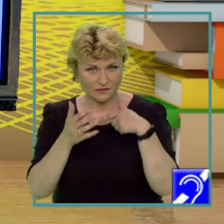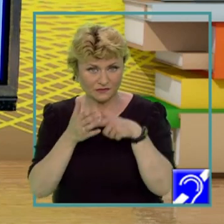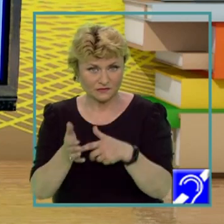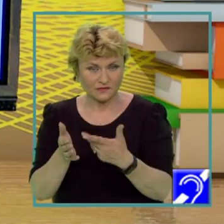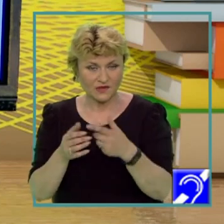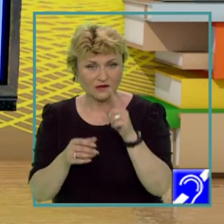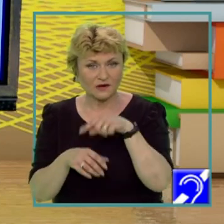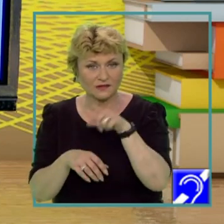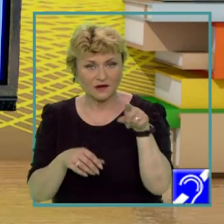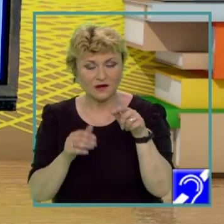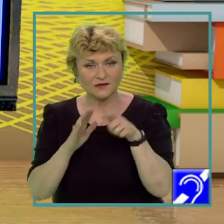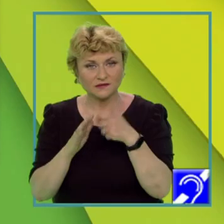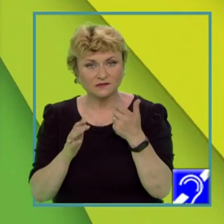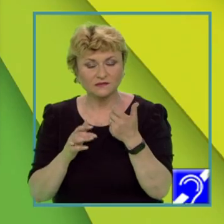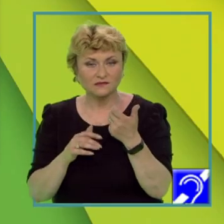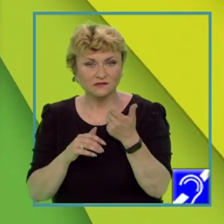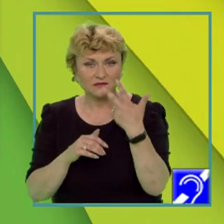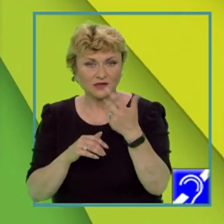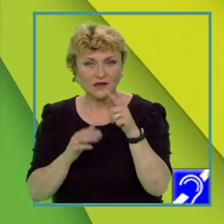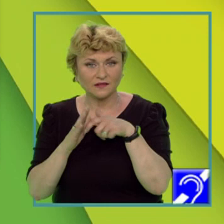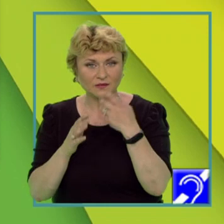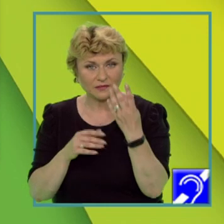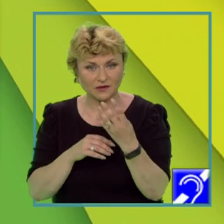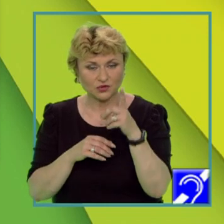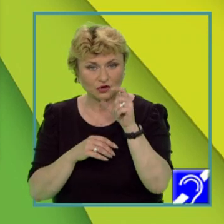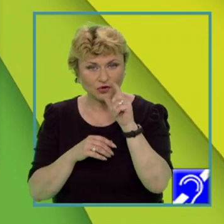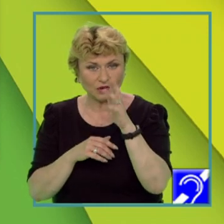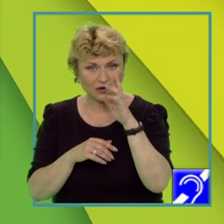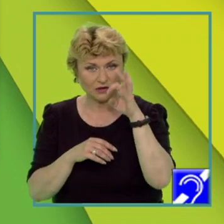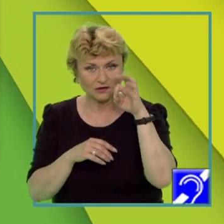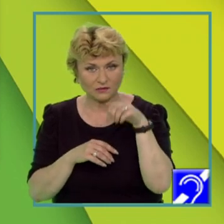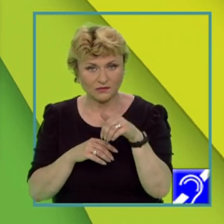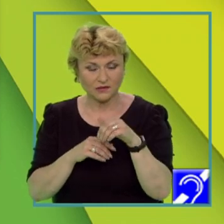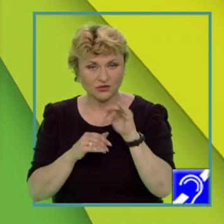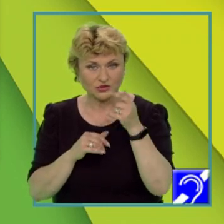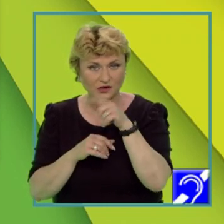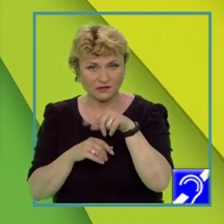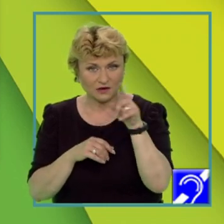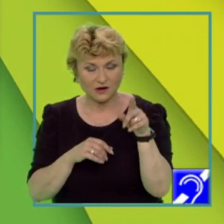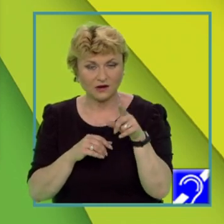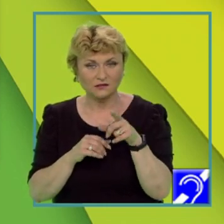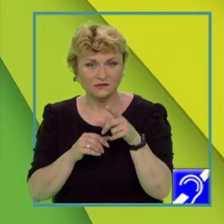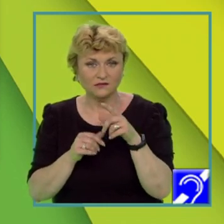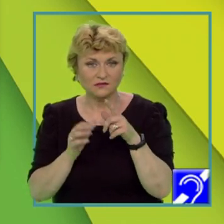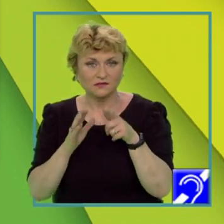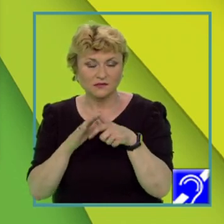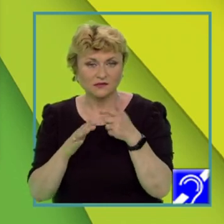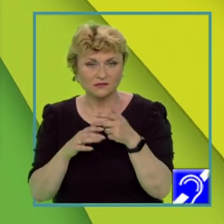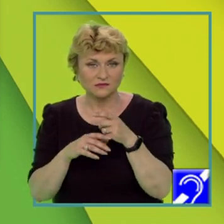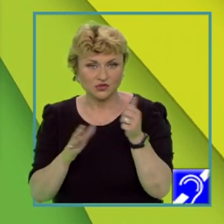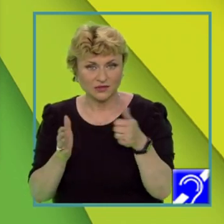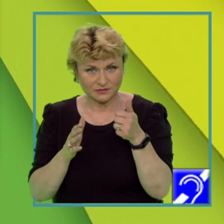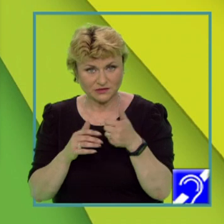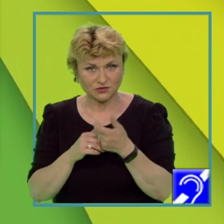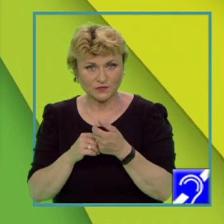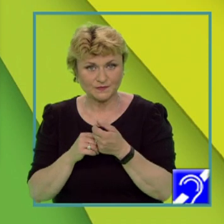radical de ordin 3 din 4 logaritm în bază 3 din nou și radical de ordin 3 din 16 sunt termeni